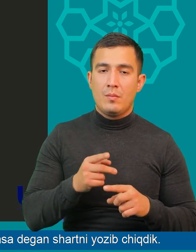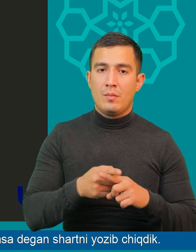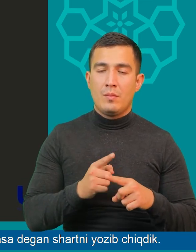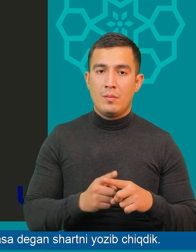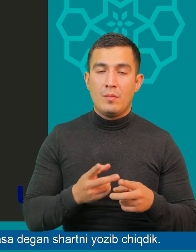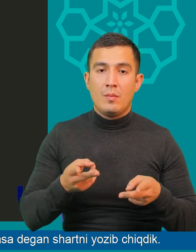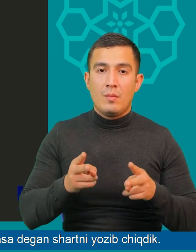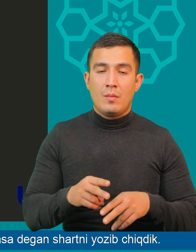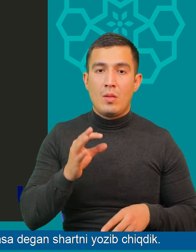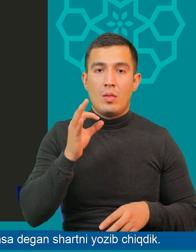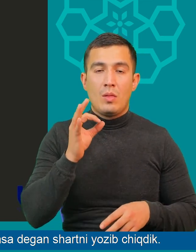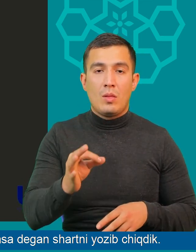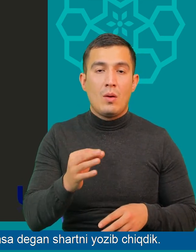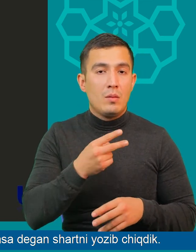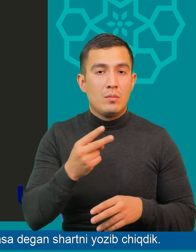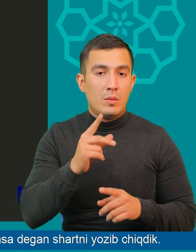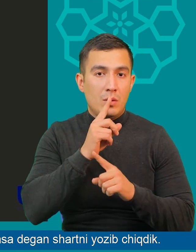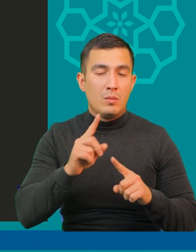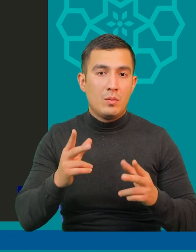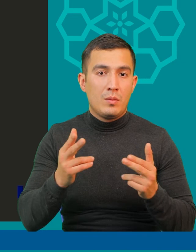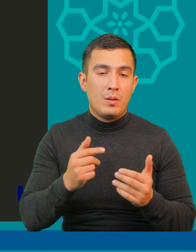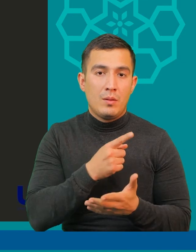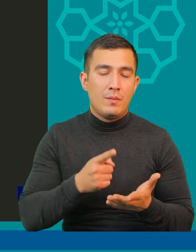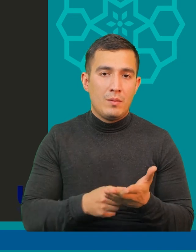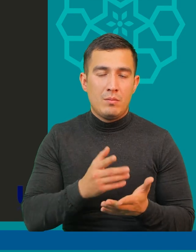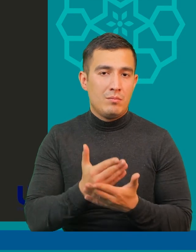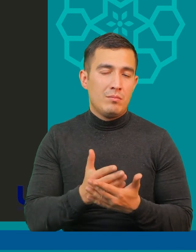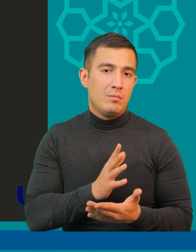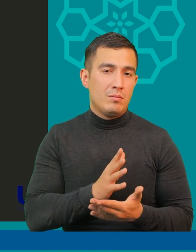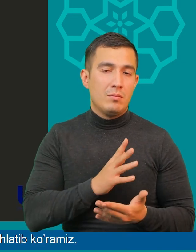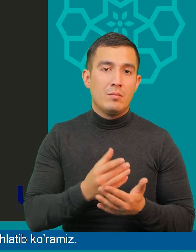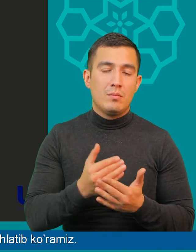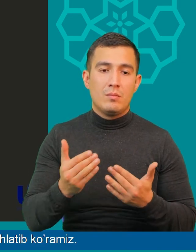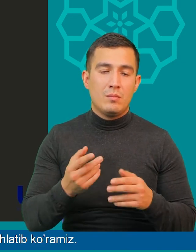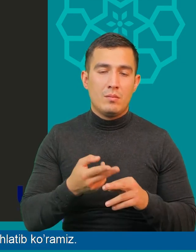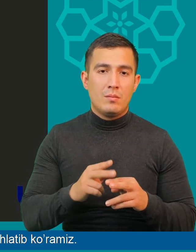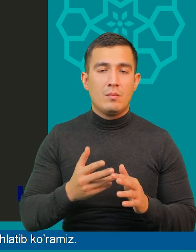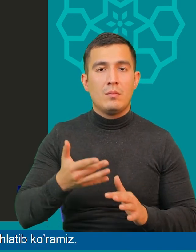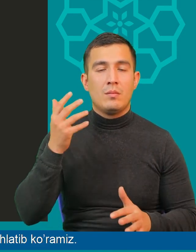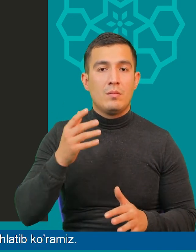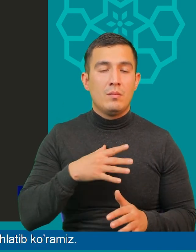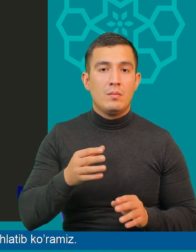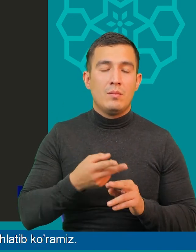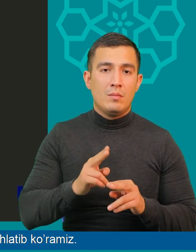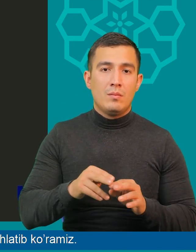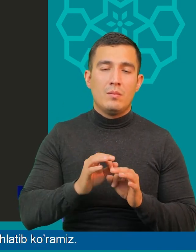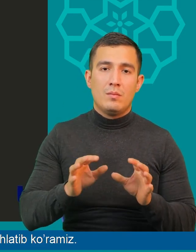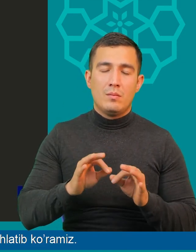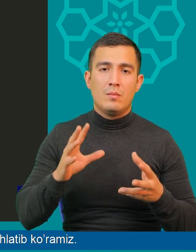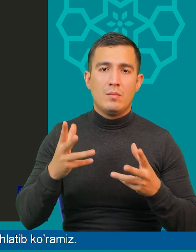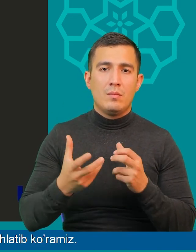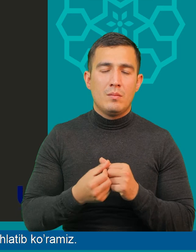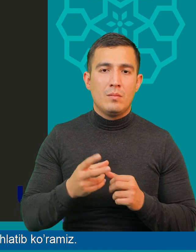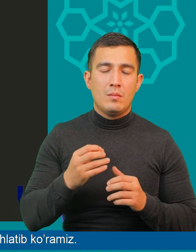ga teng bo'lmasa degan shartni yozib chiqdik. Mantiqiy amallar shulardan iborat. Endi yuqoridagi ifodani mantiqiy